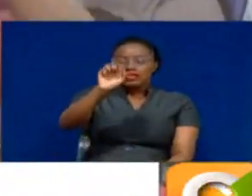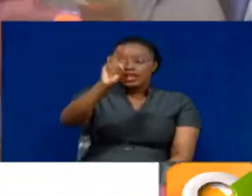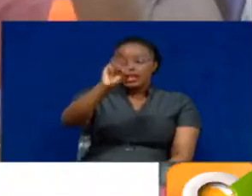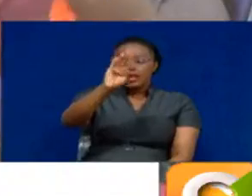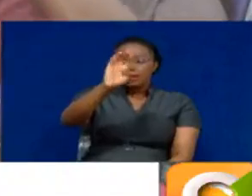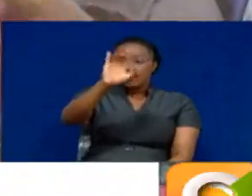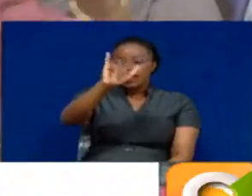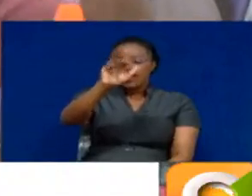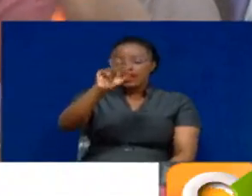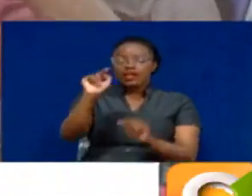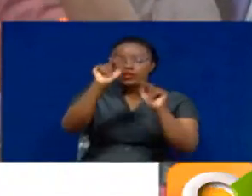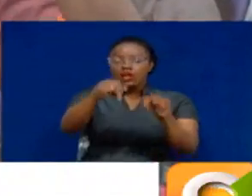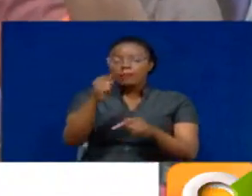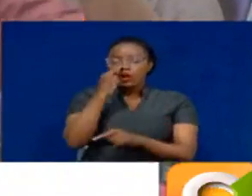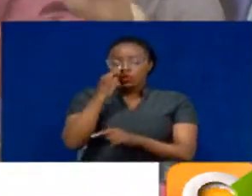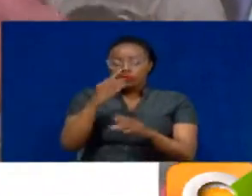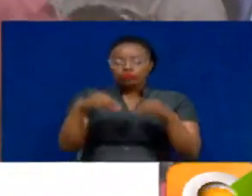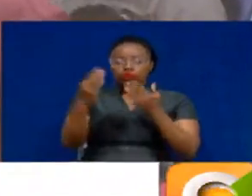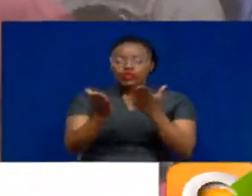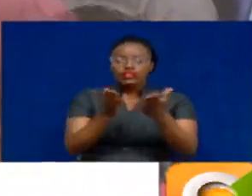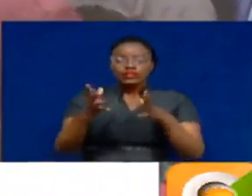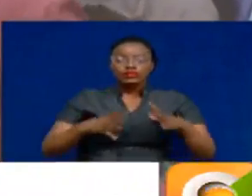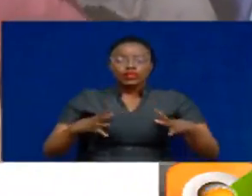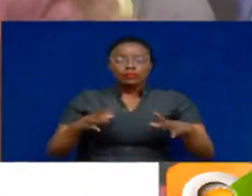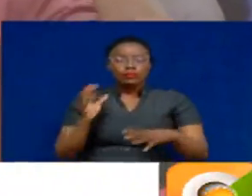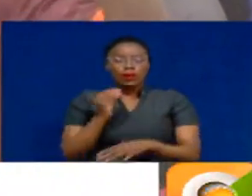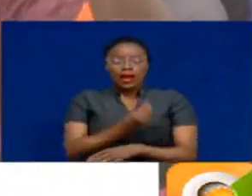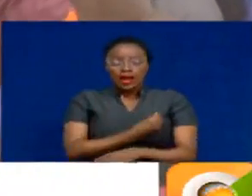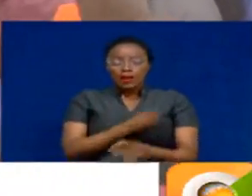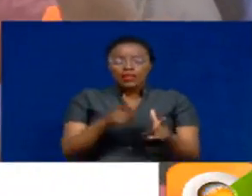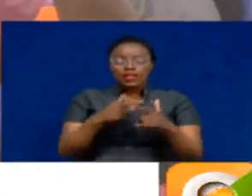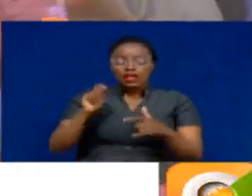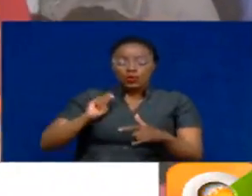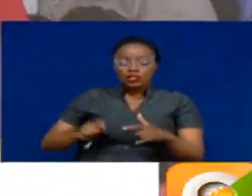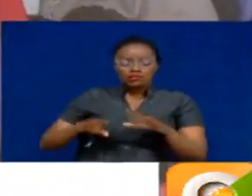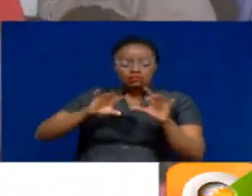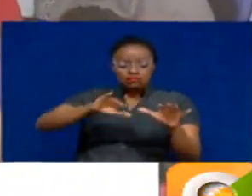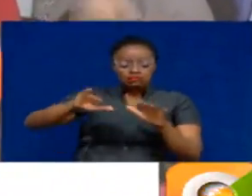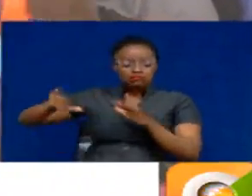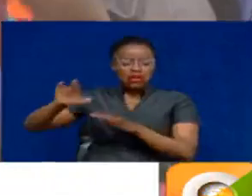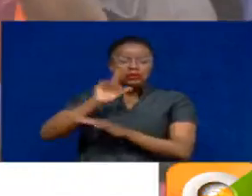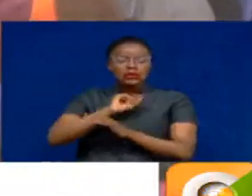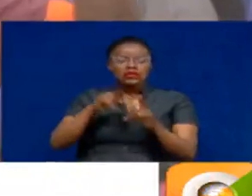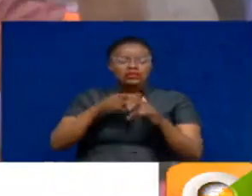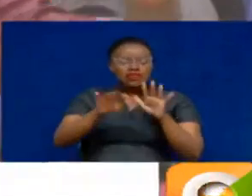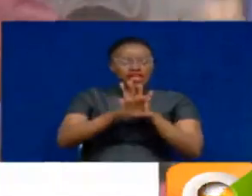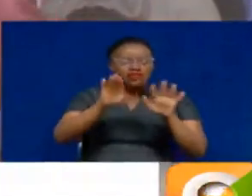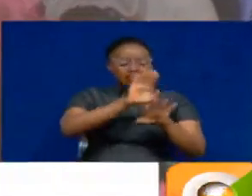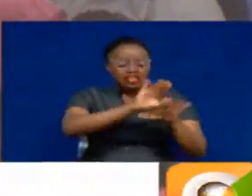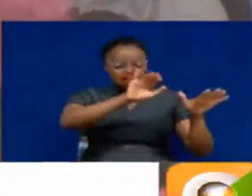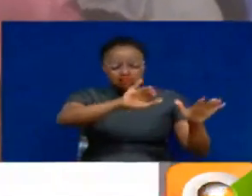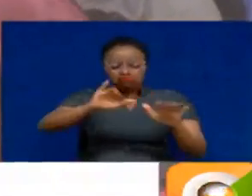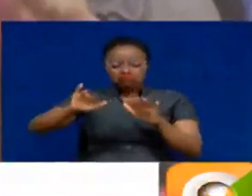Sasa itakuwa ni kuja nyumbani kuhudumia watu wetu. Nikaweka uniform chini. Nikaweka kila kitu